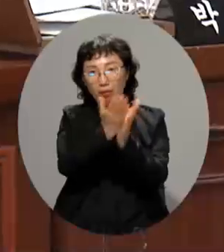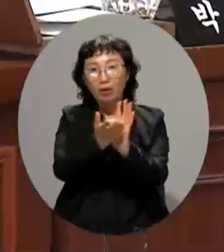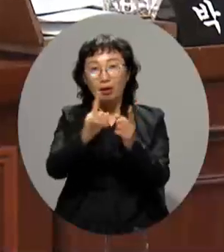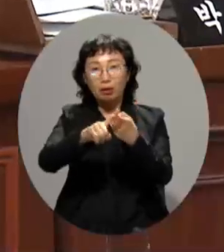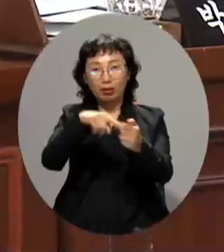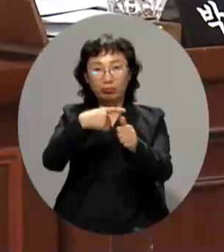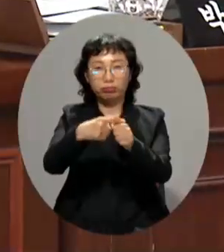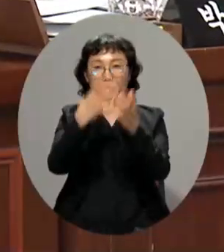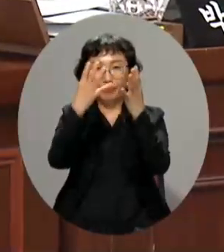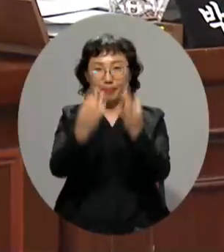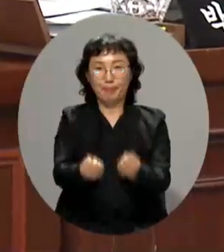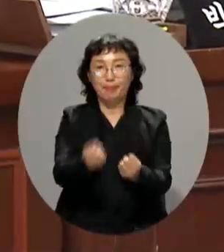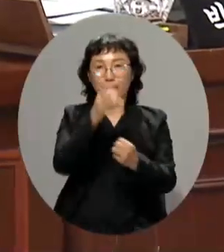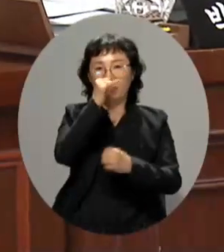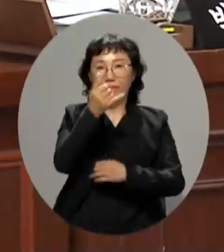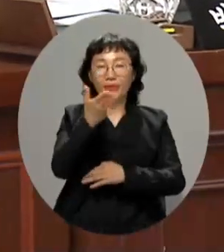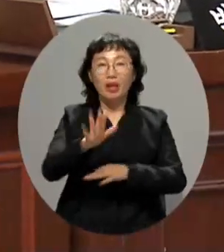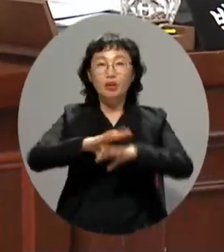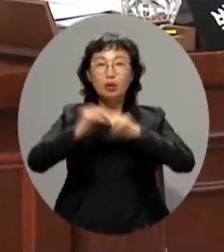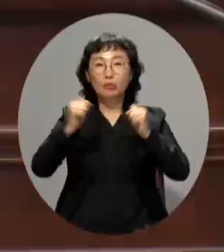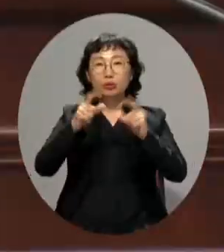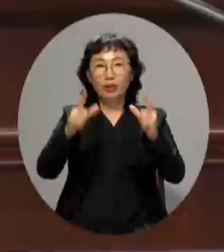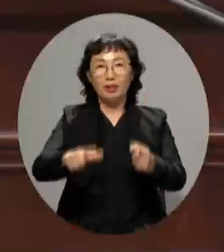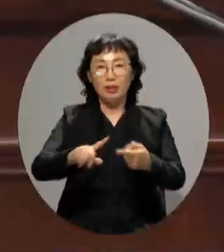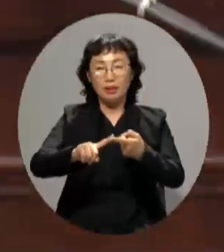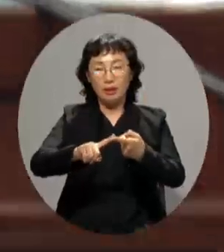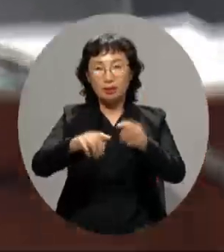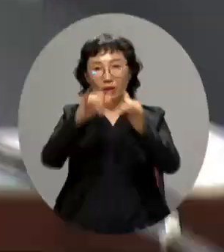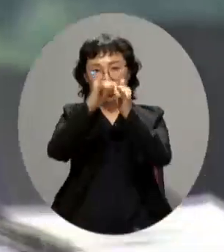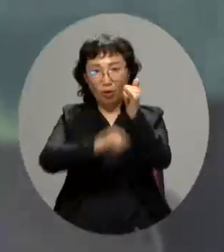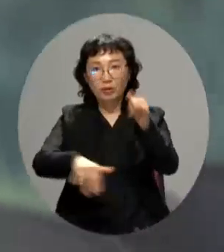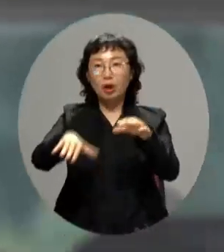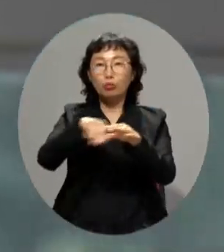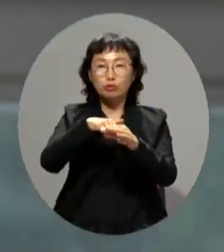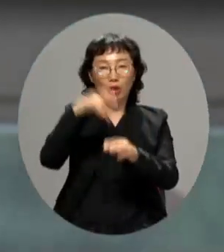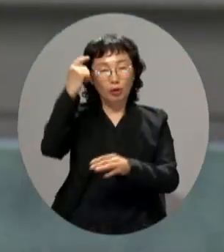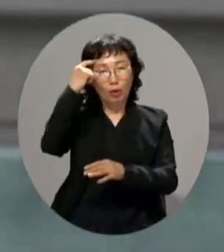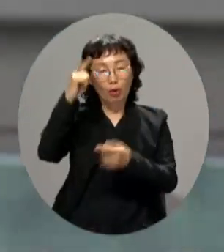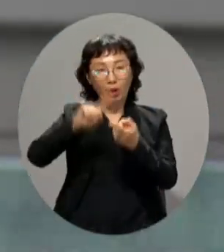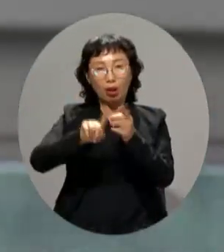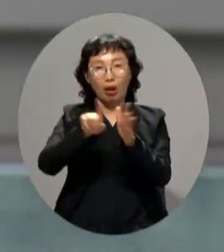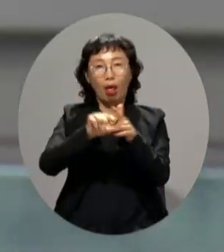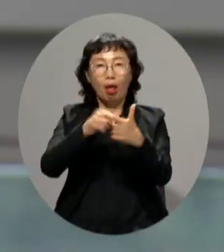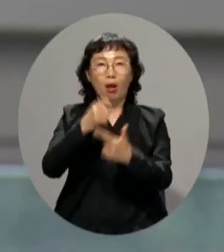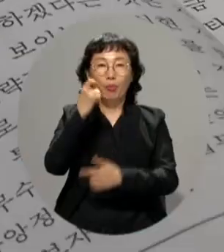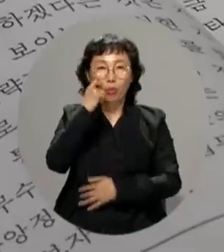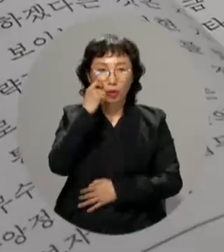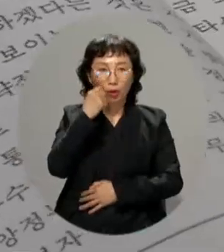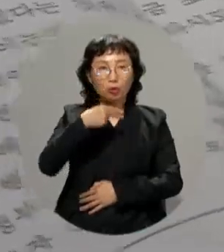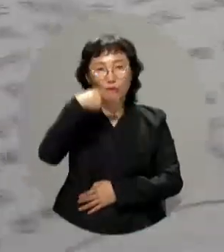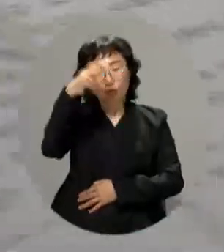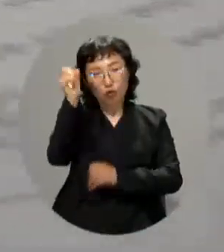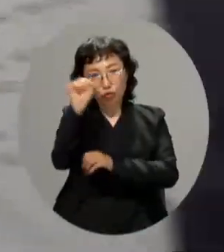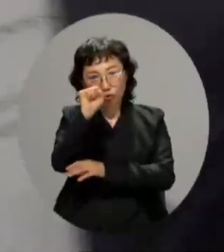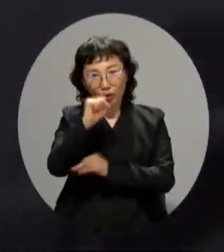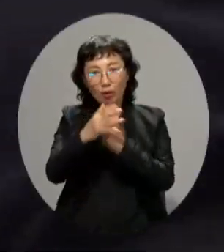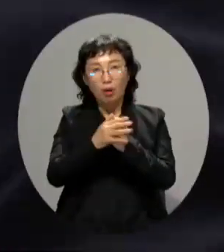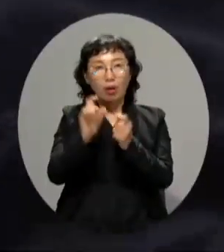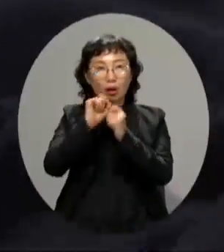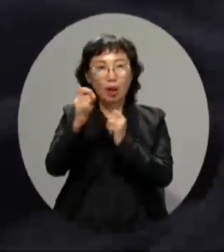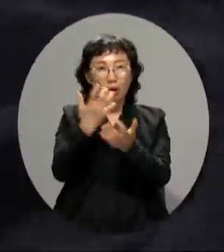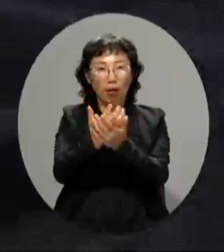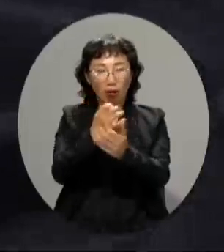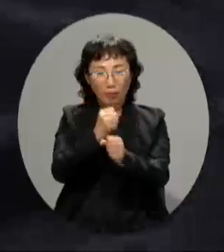질타가 많았습니다. 전북에 대한 역사와 문화, 정서 이해도가 떨어지고 음주운전과 학위 논문 표절 의혹